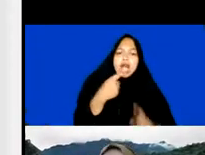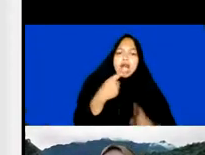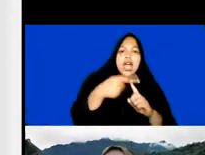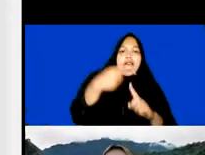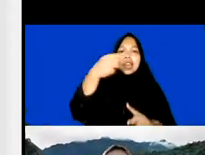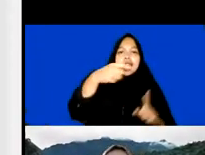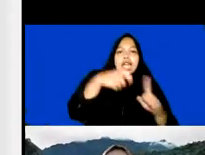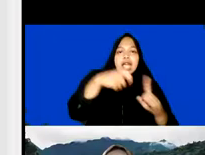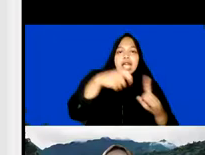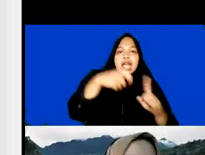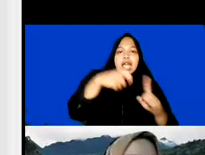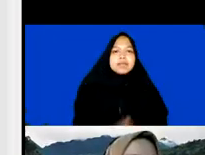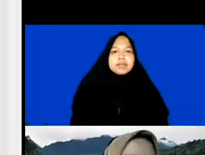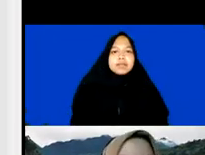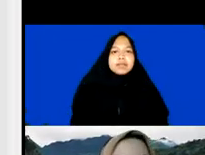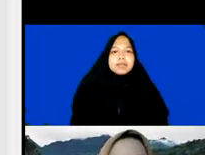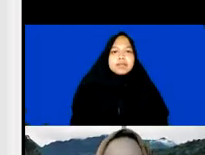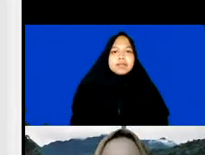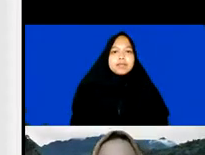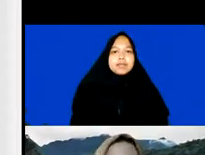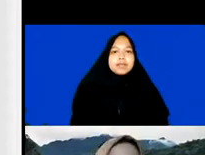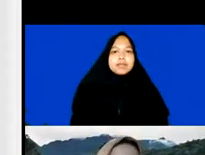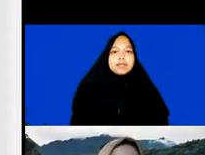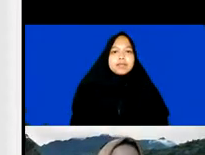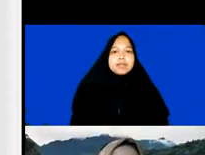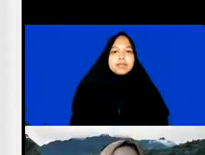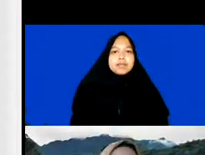ya, itu. Gimana Mas?